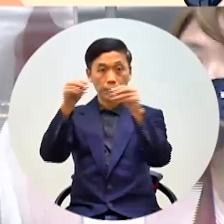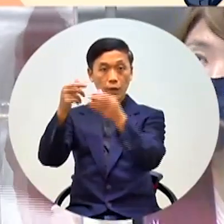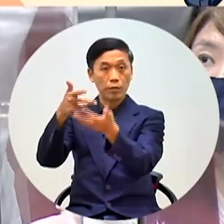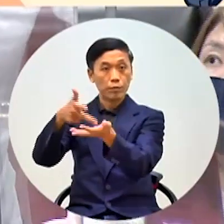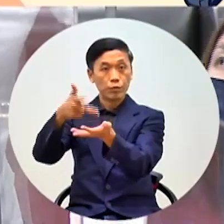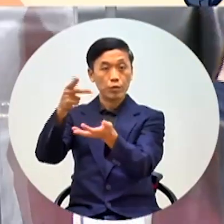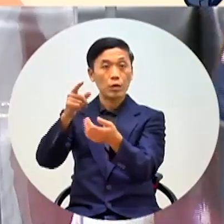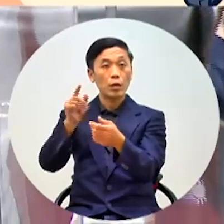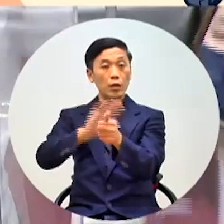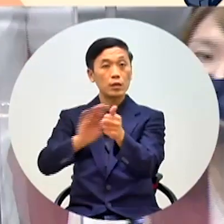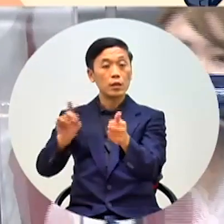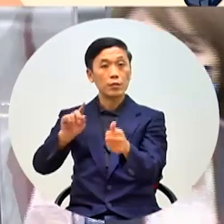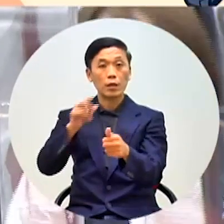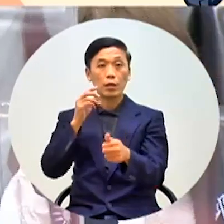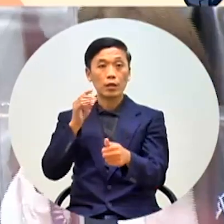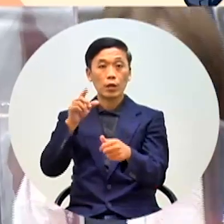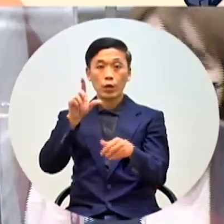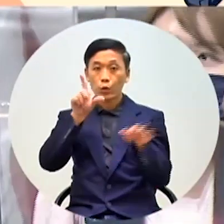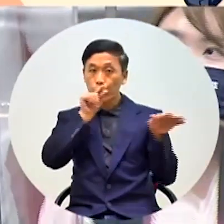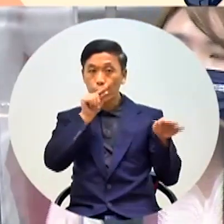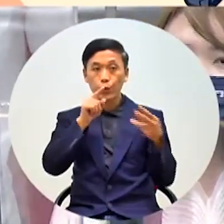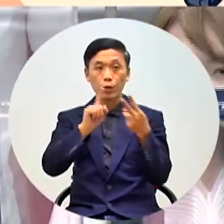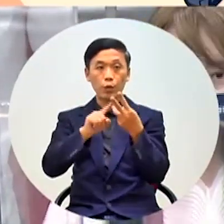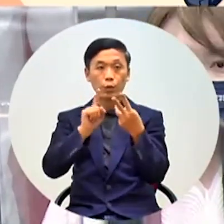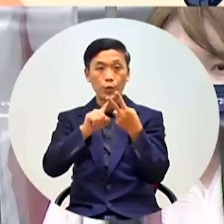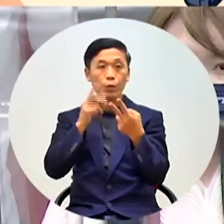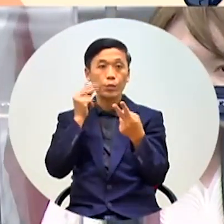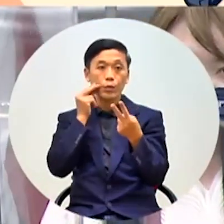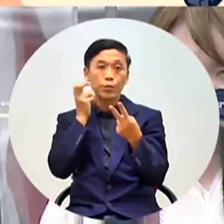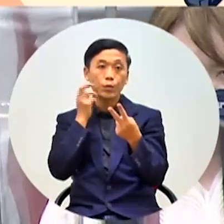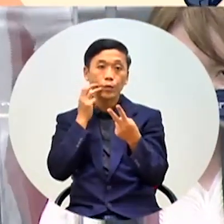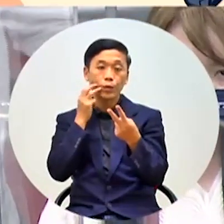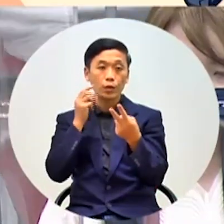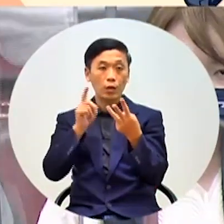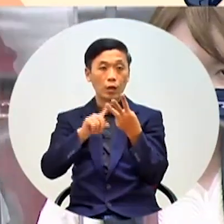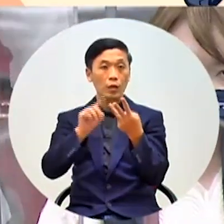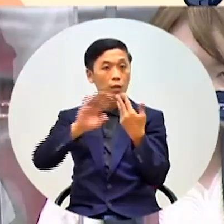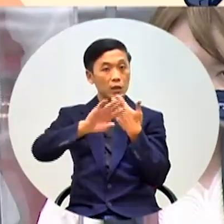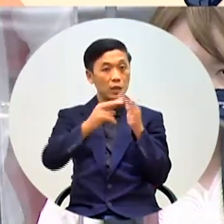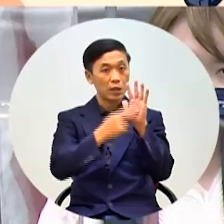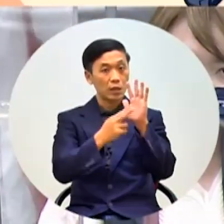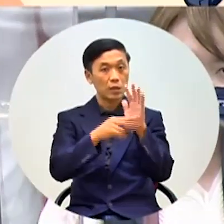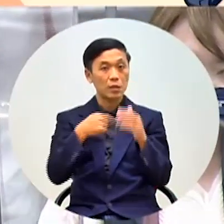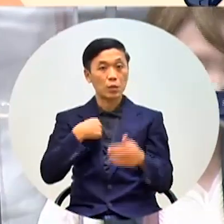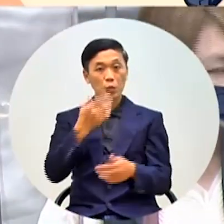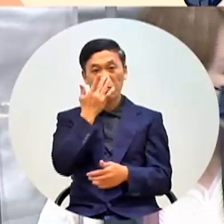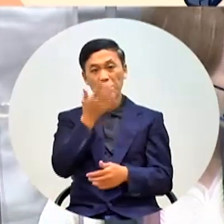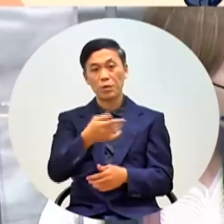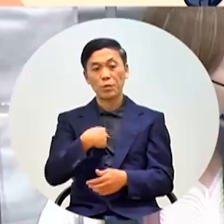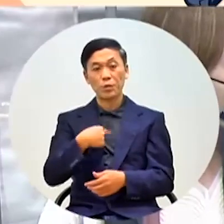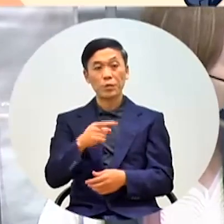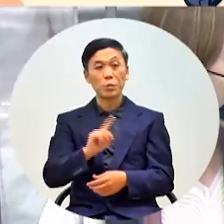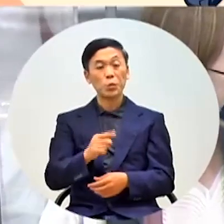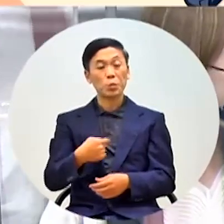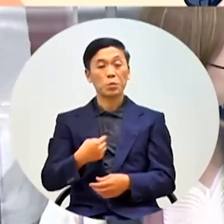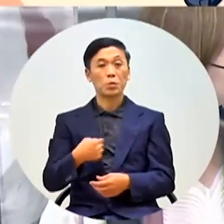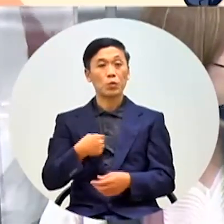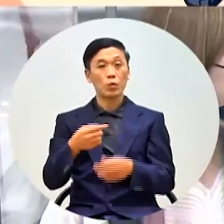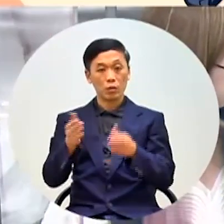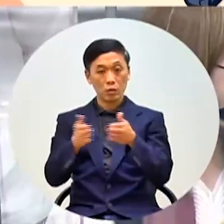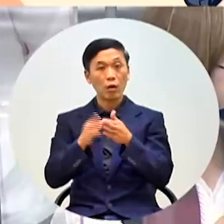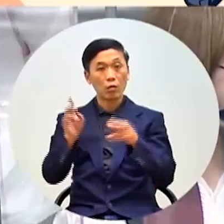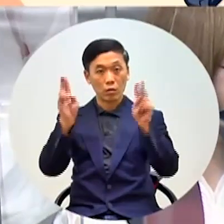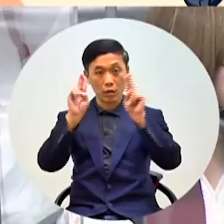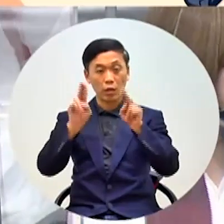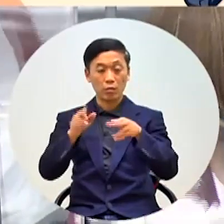啊、松鼠，敢够有其他的理由？这可关我屁事嘛？我要爱的是电嘛，我有交